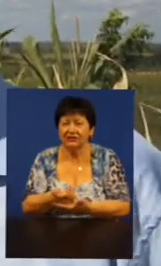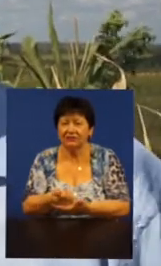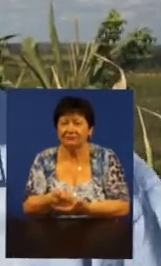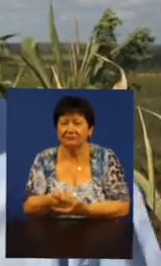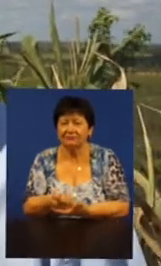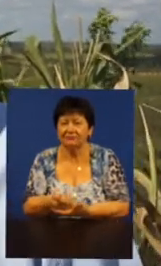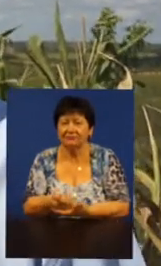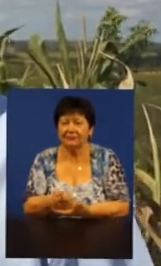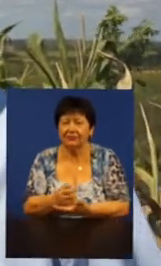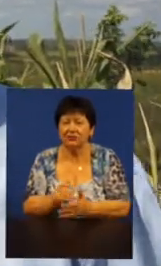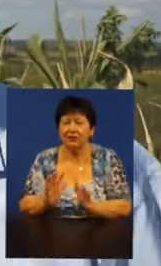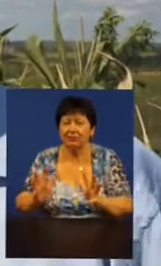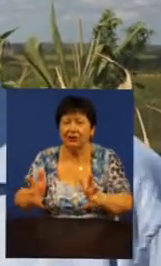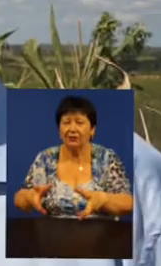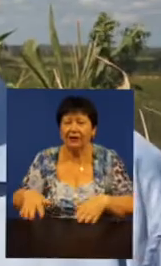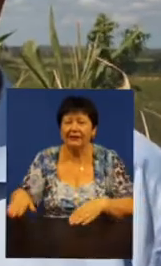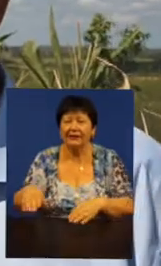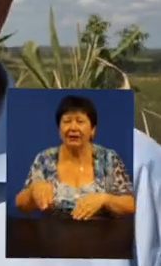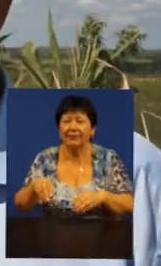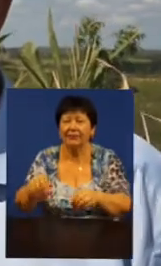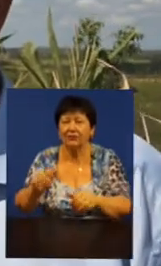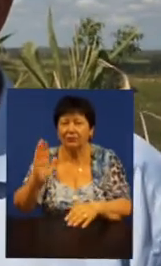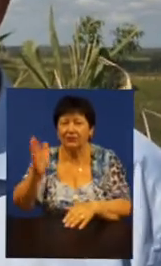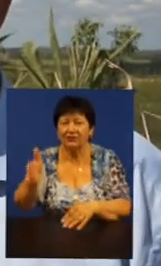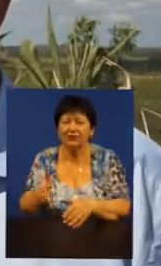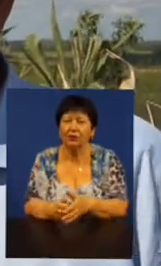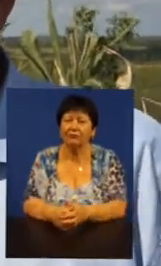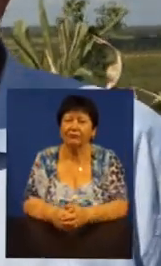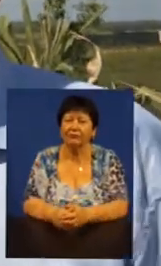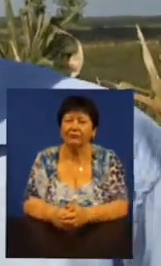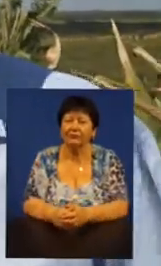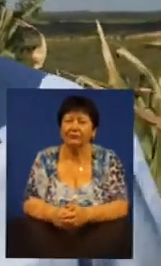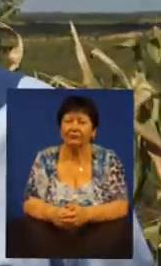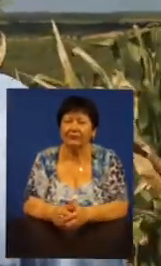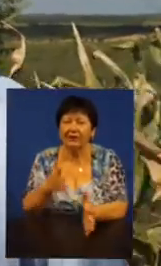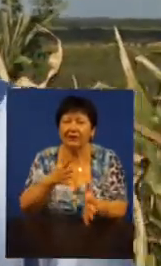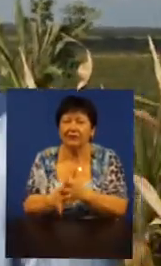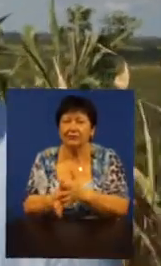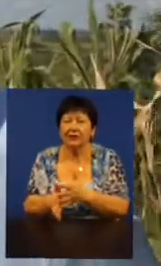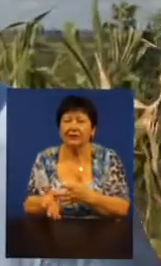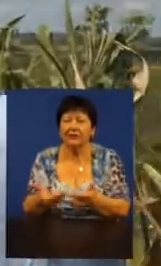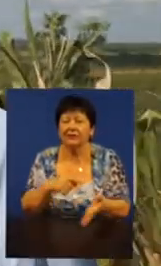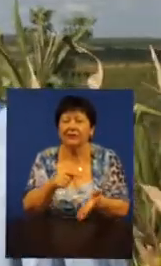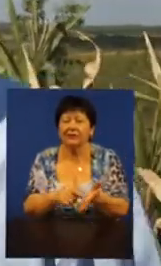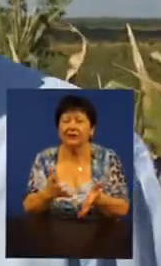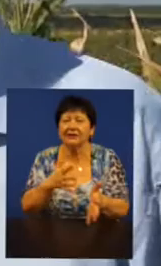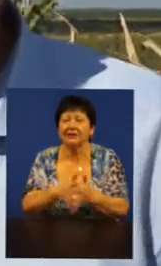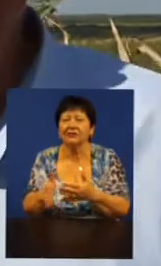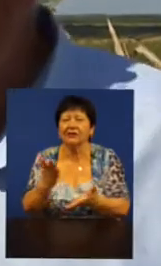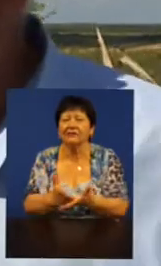și de prelucrat solul mai pentru viitor. Cam ce cheltuieli ați avut aici? Văd că e